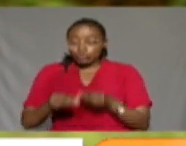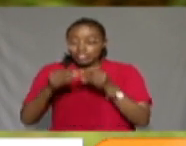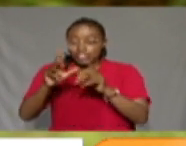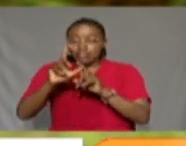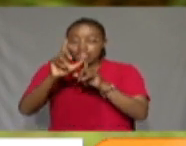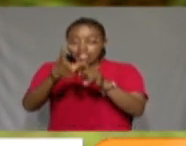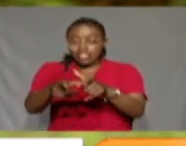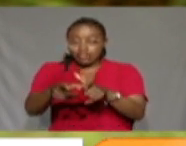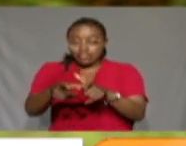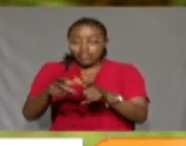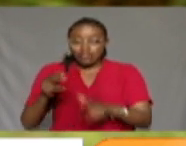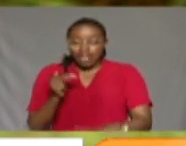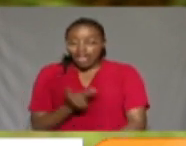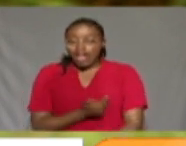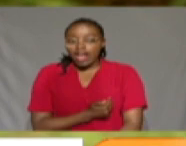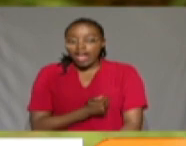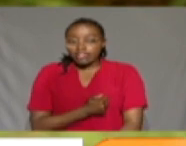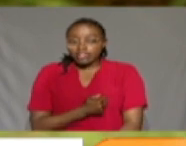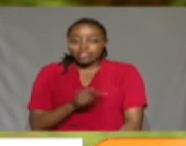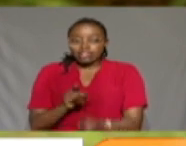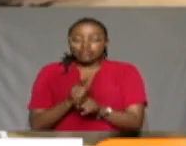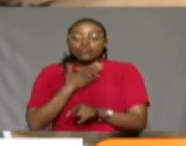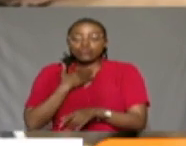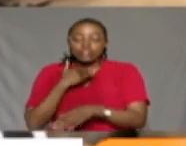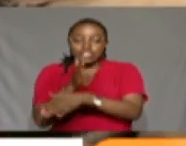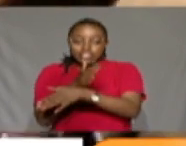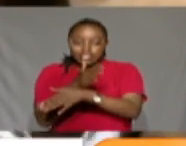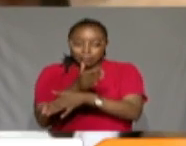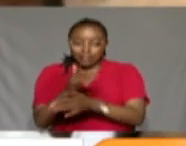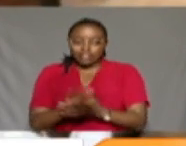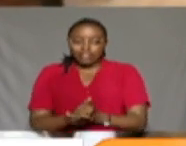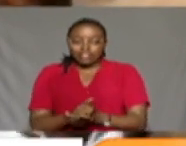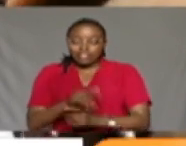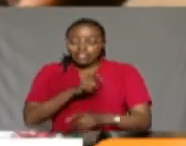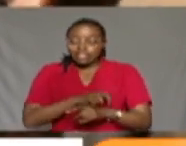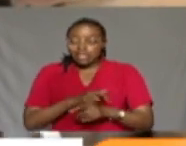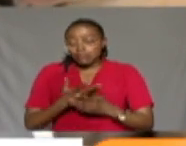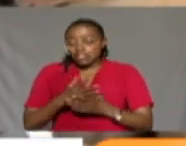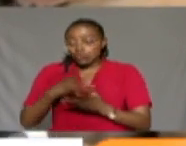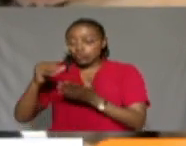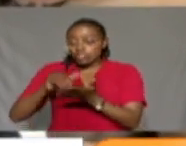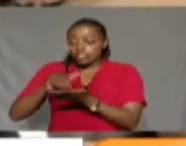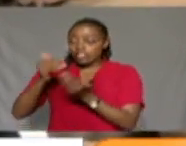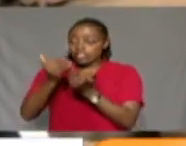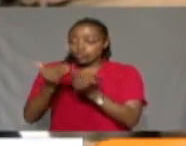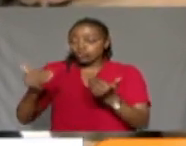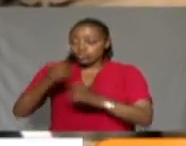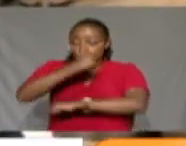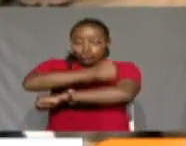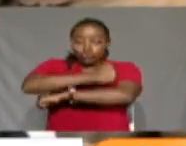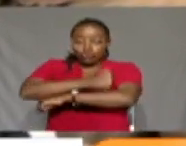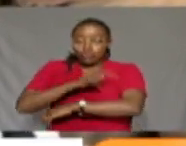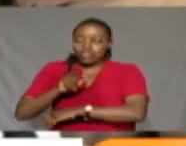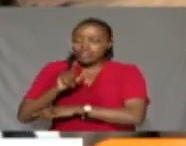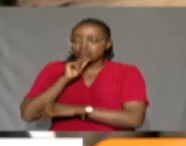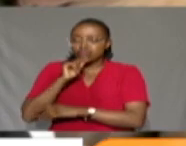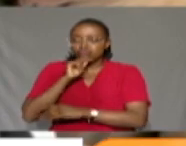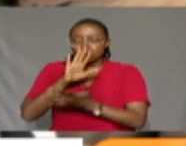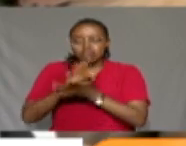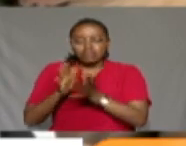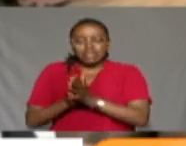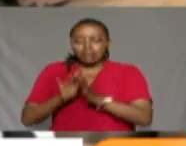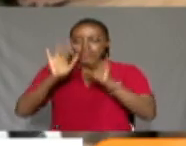sawadi. Sisi tulikuwa tunataka samaki. Na tuwapeleka watoto shule, manake kesho watakuwa watu wa maana